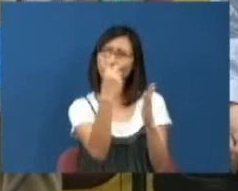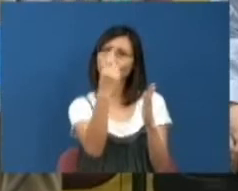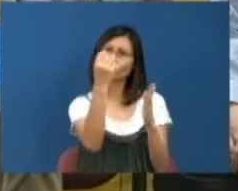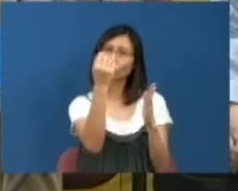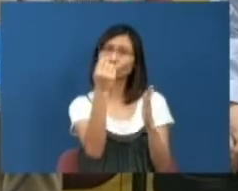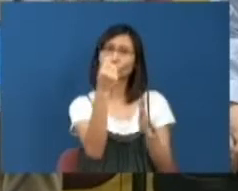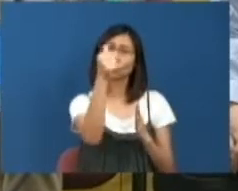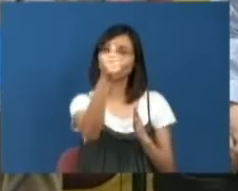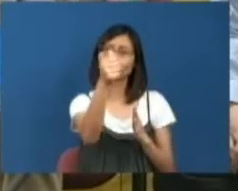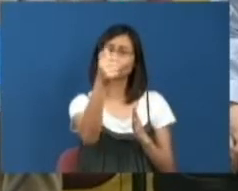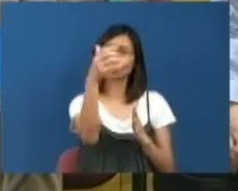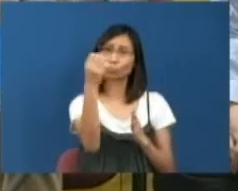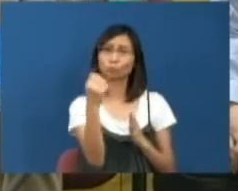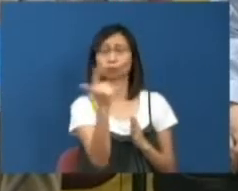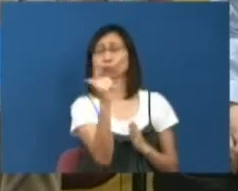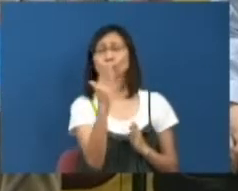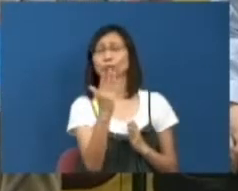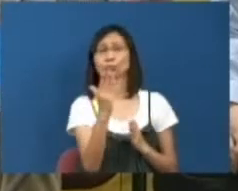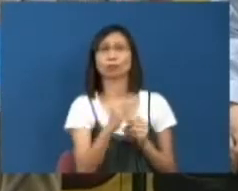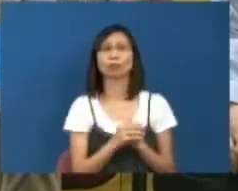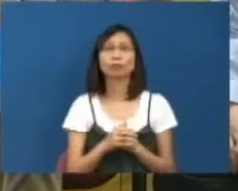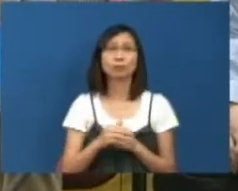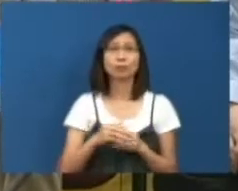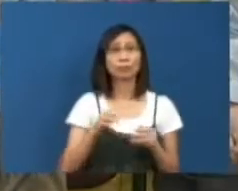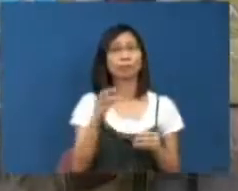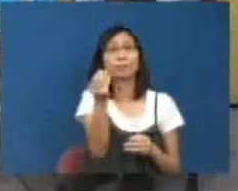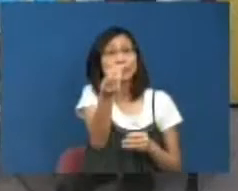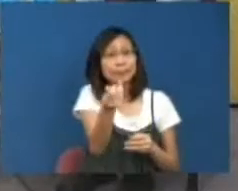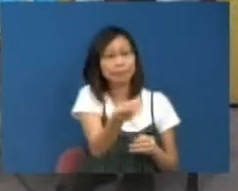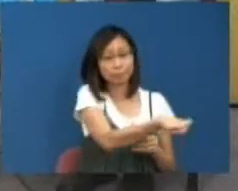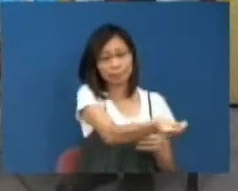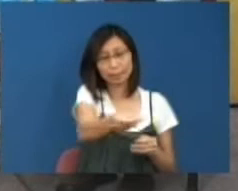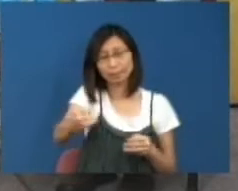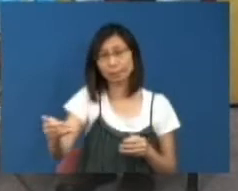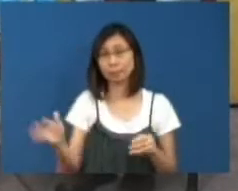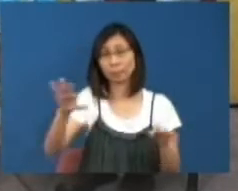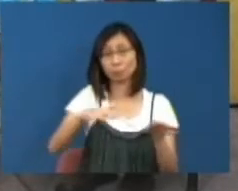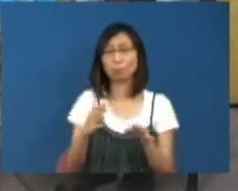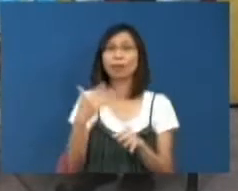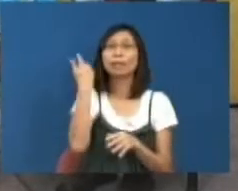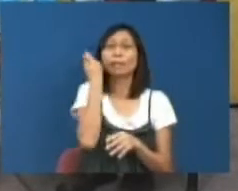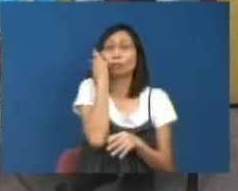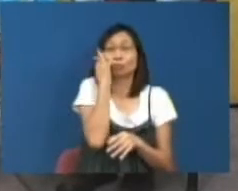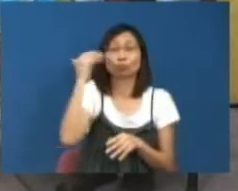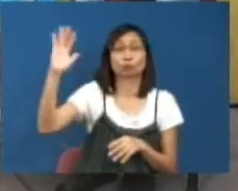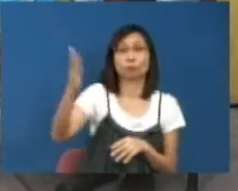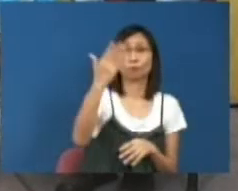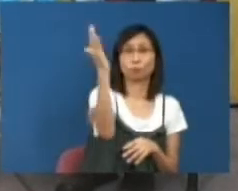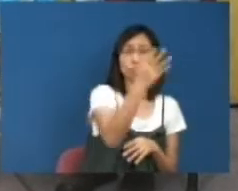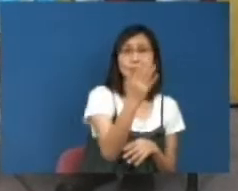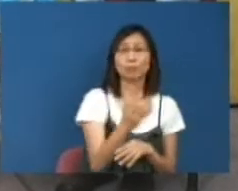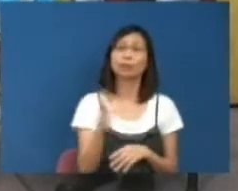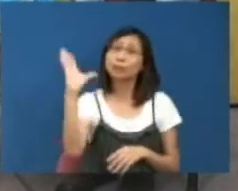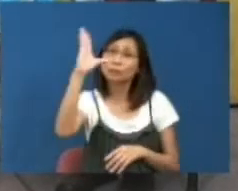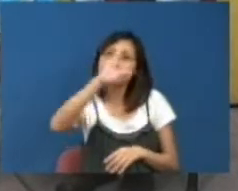到夜晚佢話啲沙漠啲即係冷風咧，我就唔知 Melbourne 咧墨爾本嗰邊佢就話有咁嘅效應，佢哋夜晚要著翻件